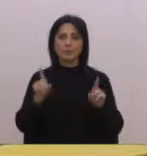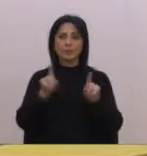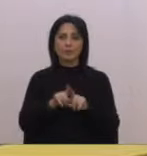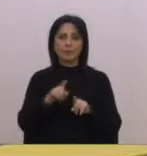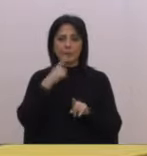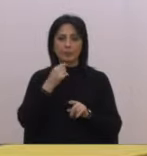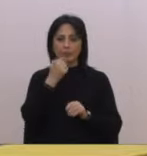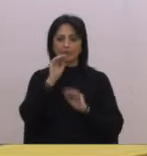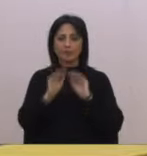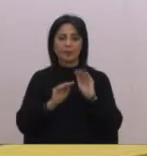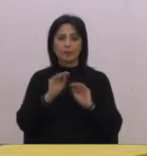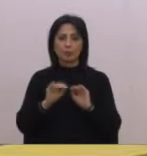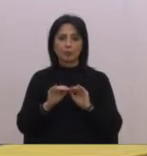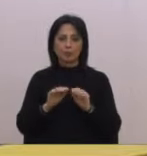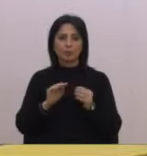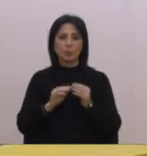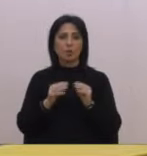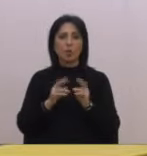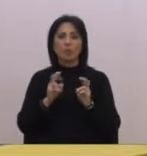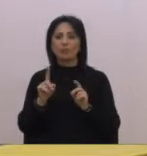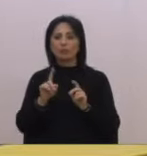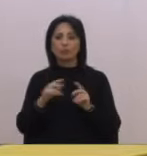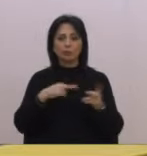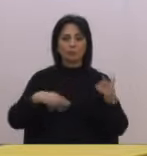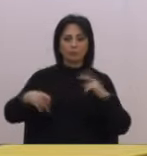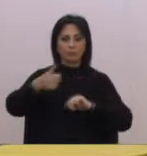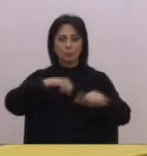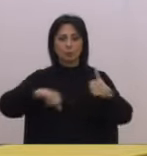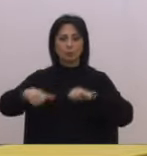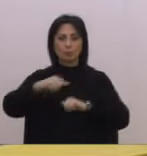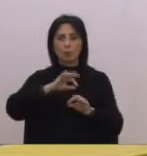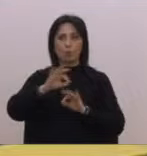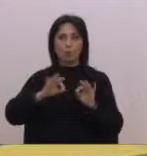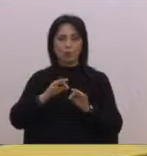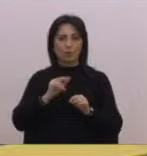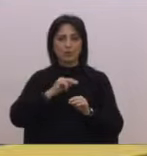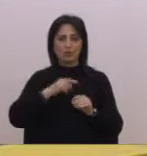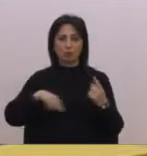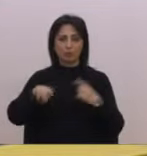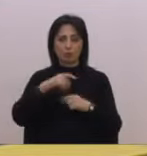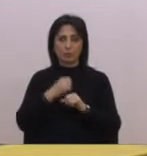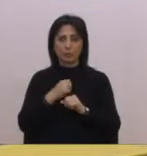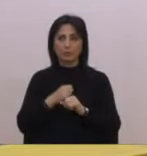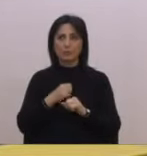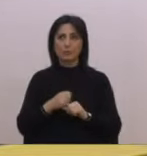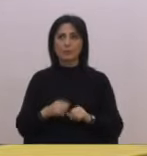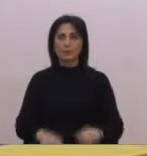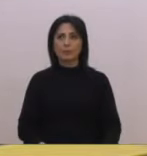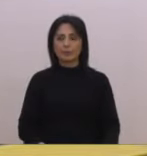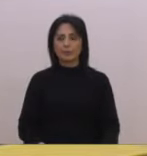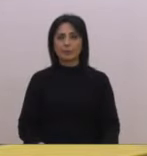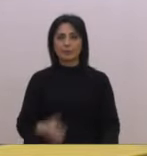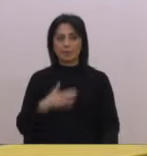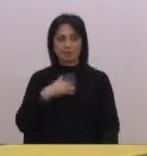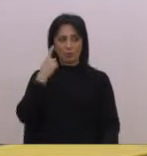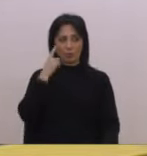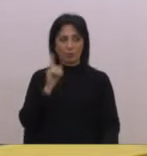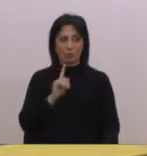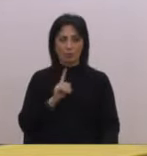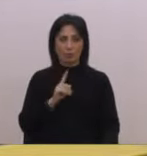თქმა უნდა ინფრასტრუქტურული გამოწვევების დაძლევის კუთხით პროექტებს და სამუშაოებს. Ასე რომ, ჩვენ ვფიქრობთ,